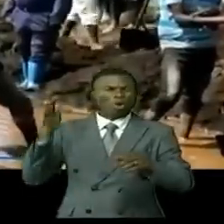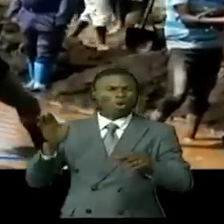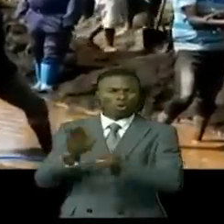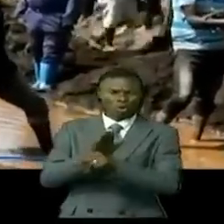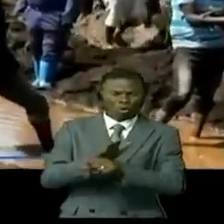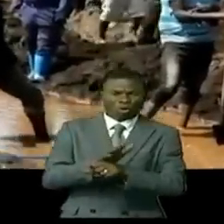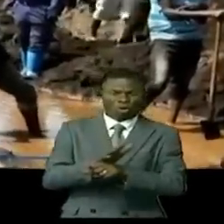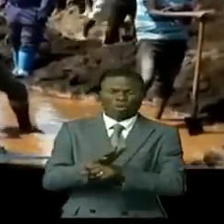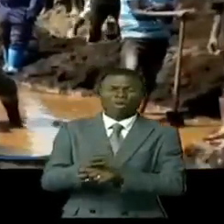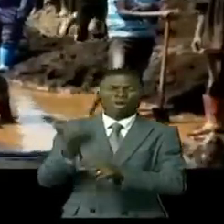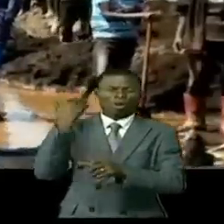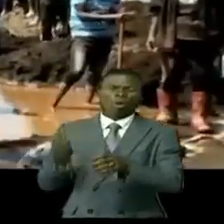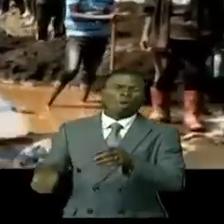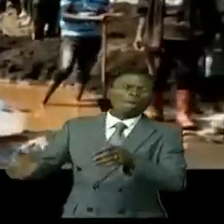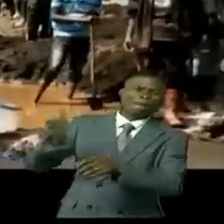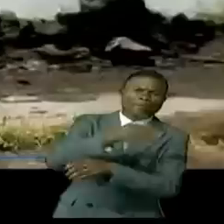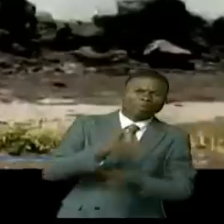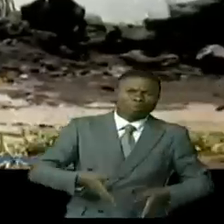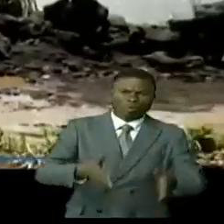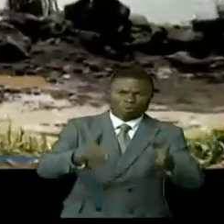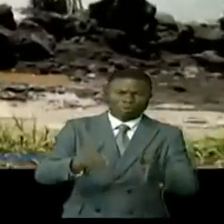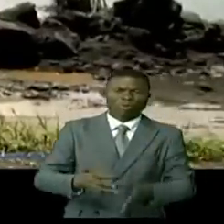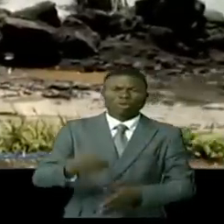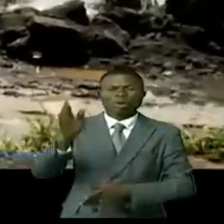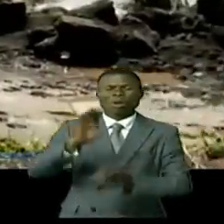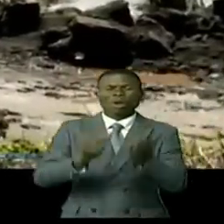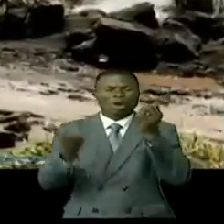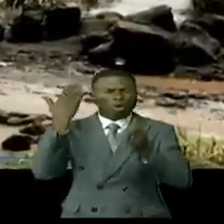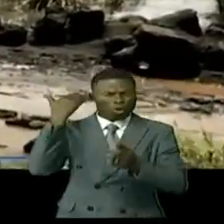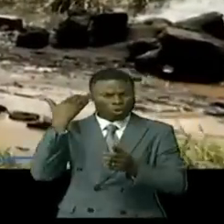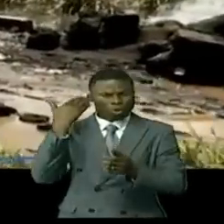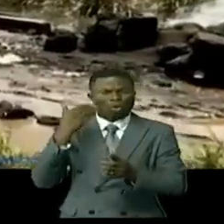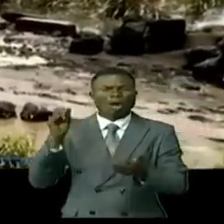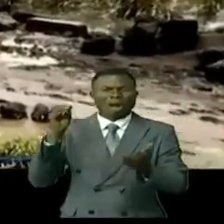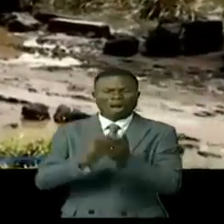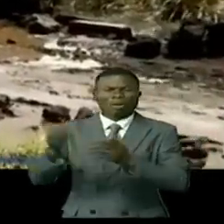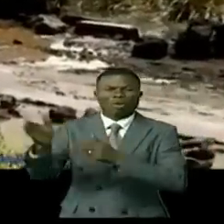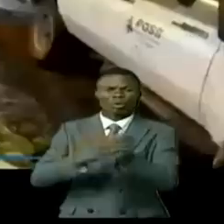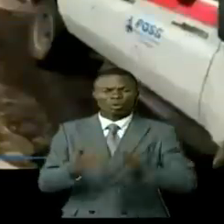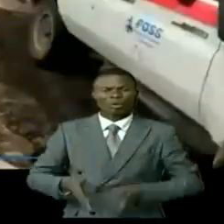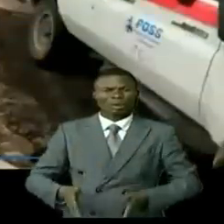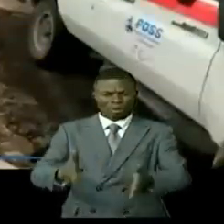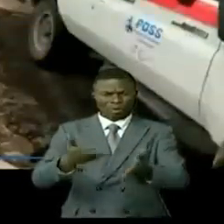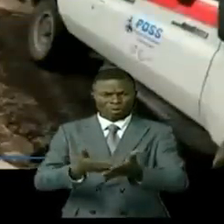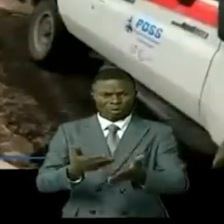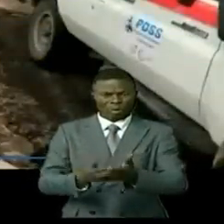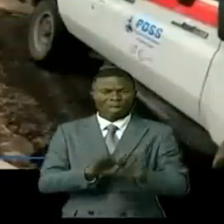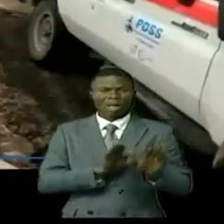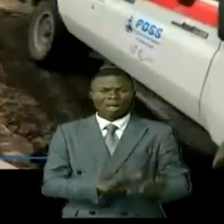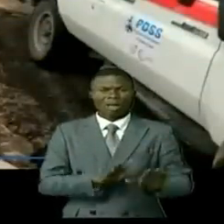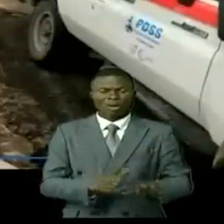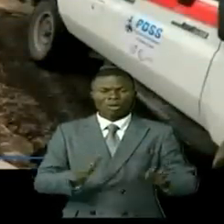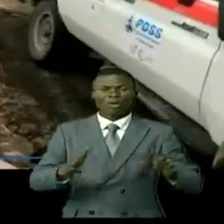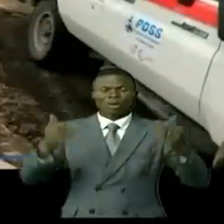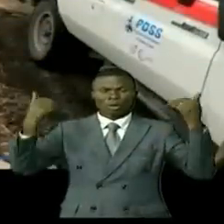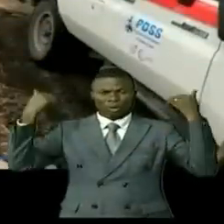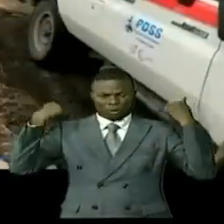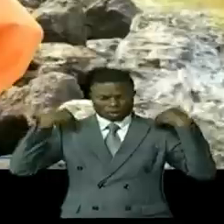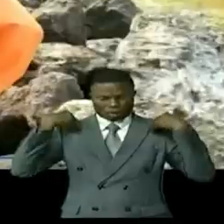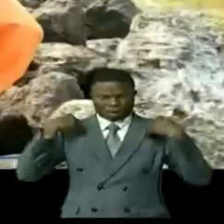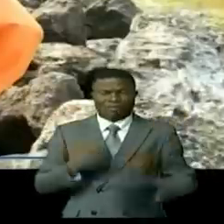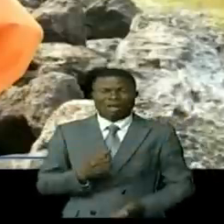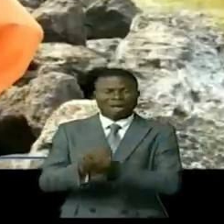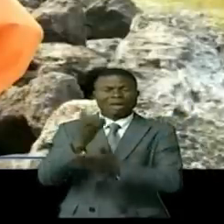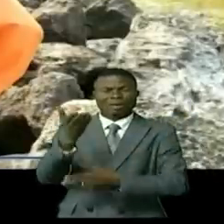déversé la boue, mais aussi les débordements des eaux du lac Kivu ont envahi la chaussée. En attendant l'intervention du gouvernement